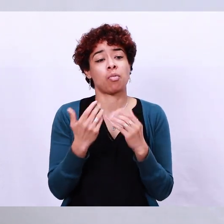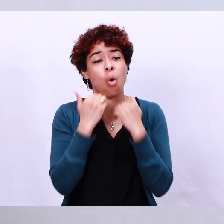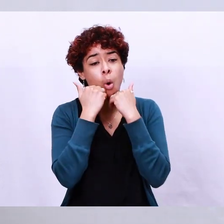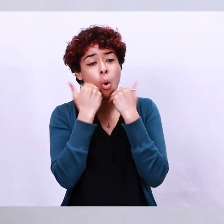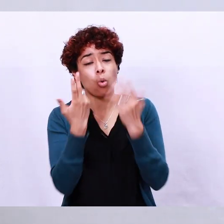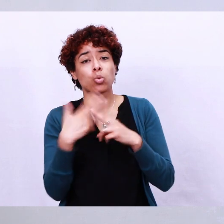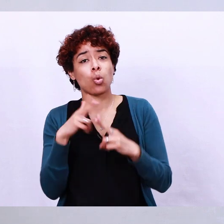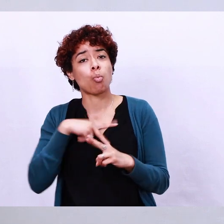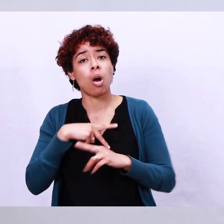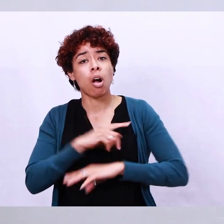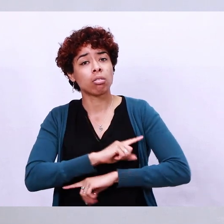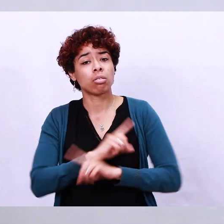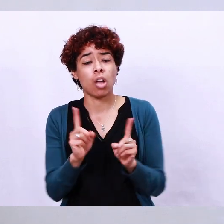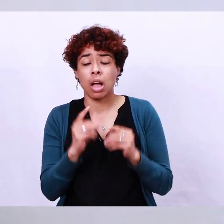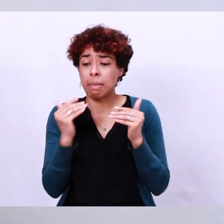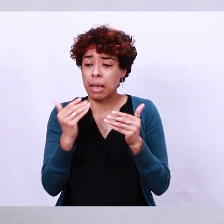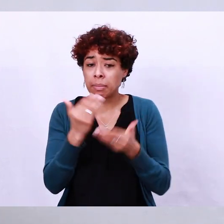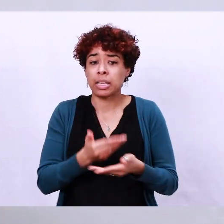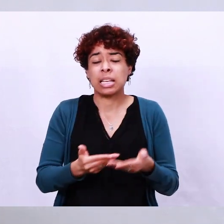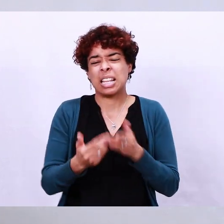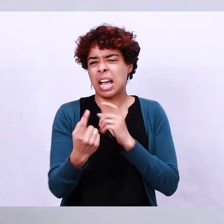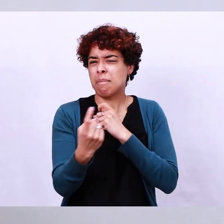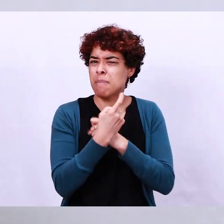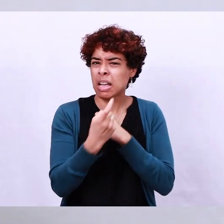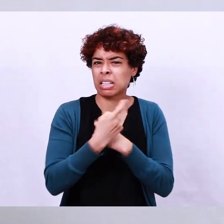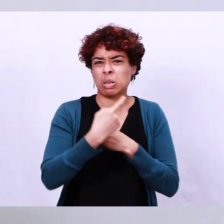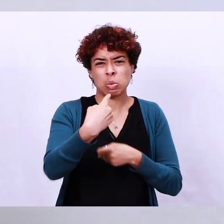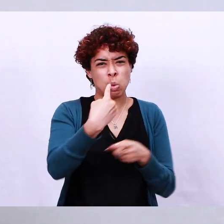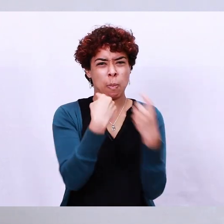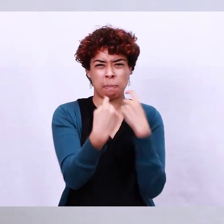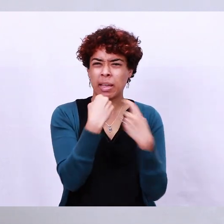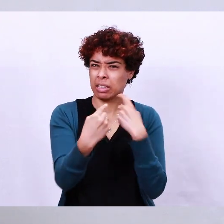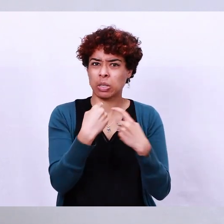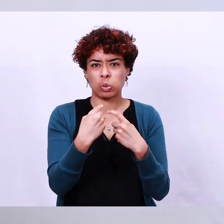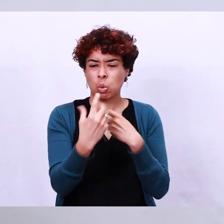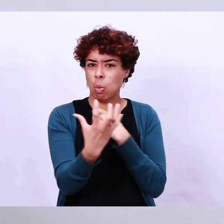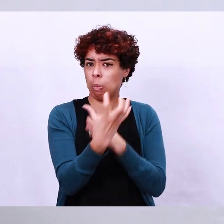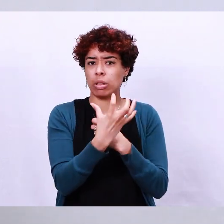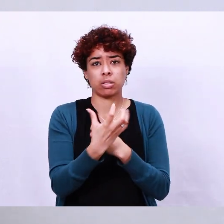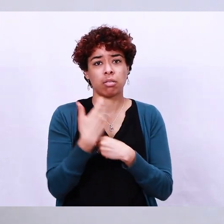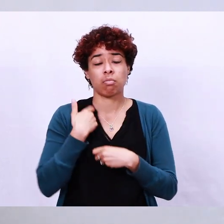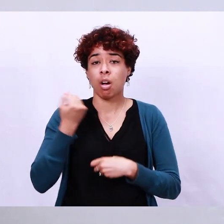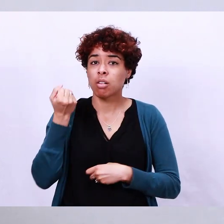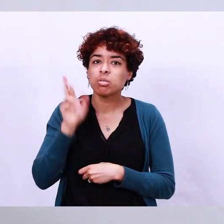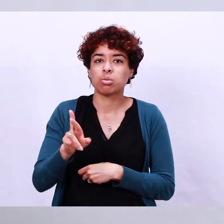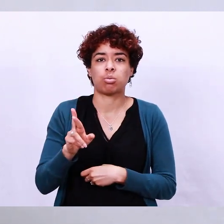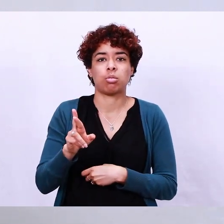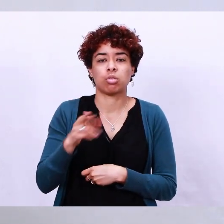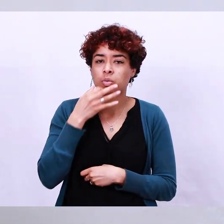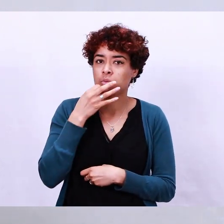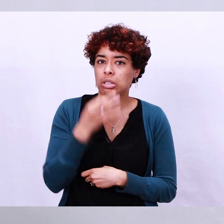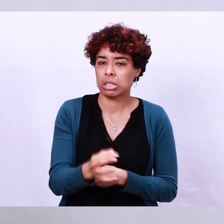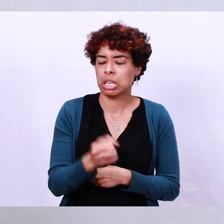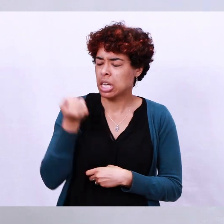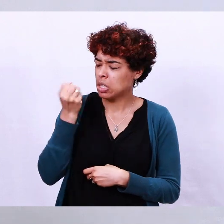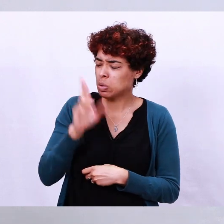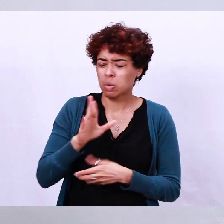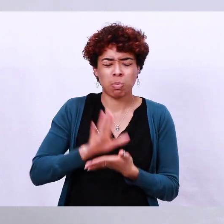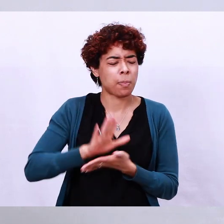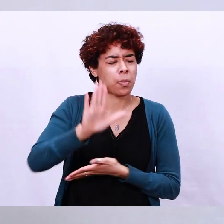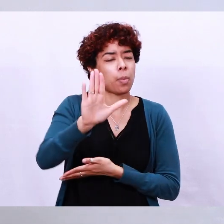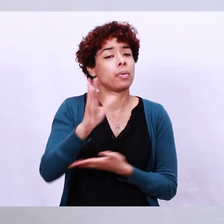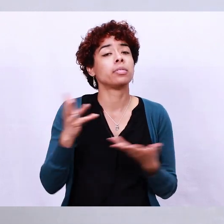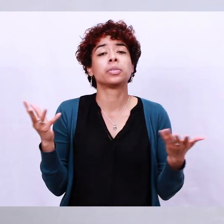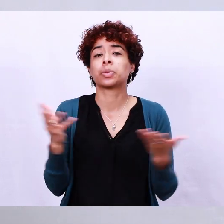honte de mon nom, quelle que soit la persécution ou l'opposition, je vous fais une assurance, je vous fais une